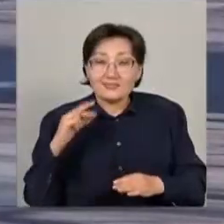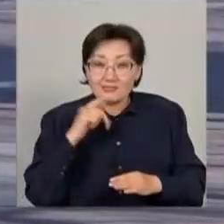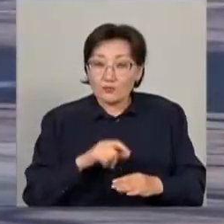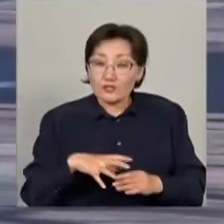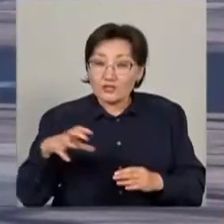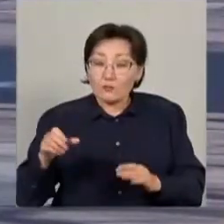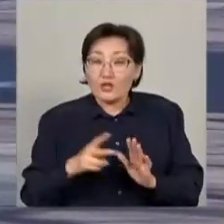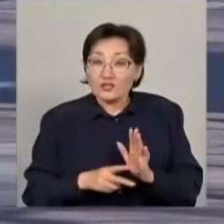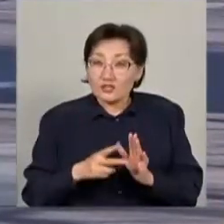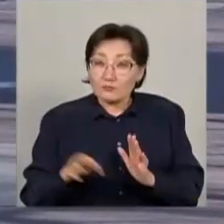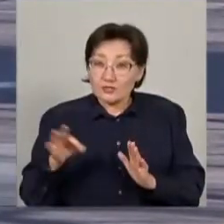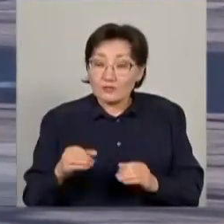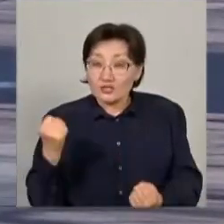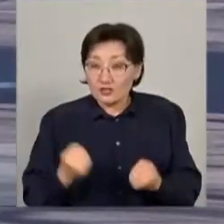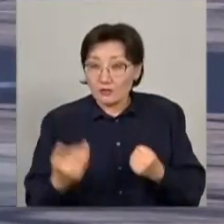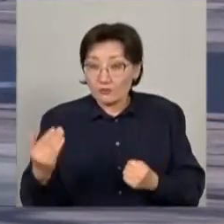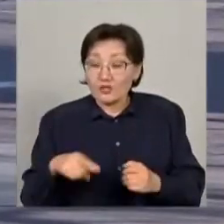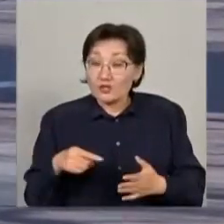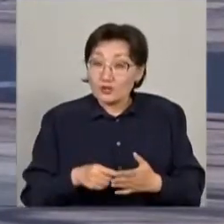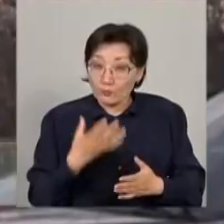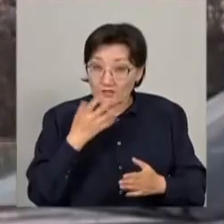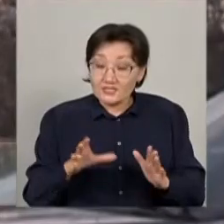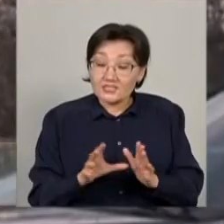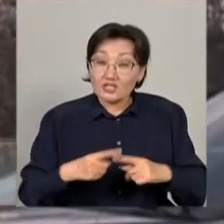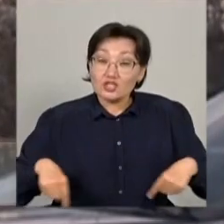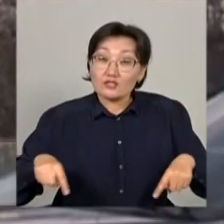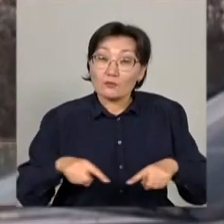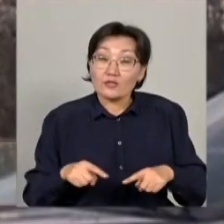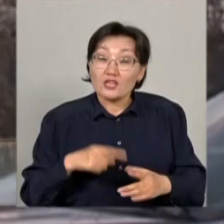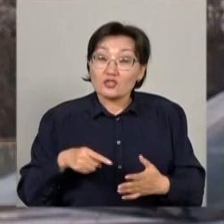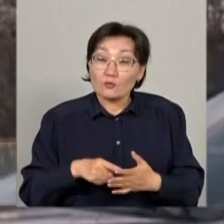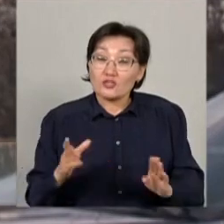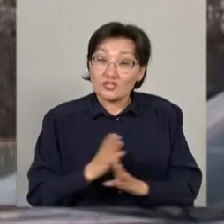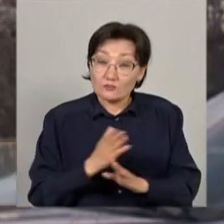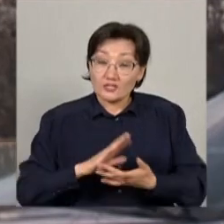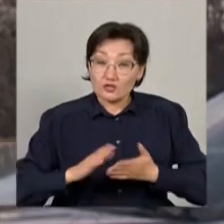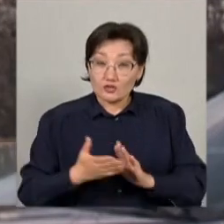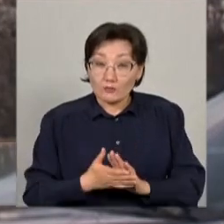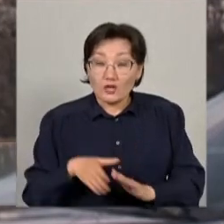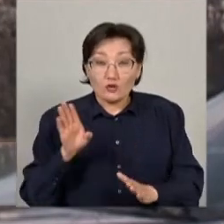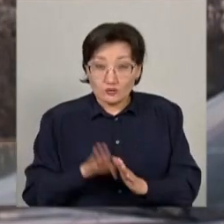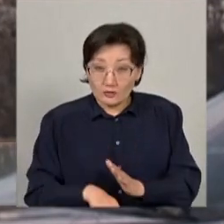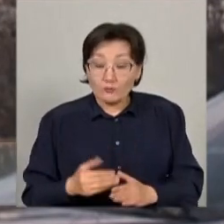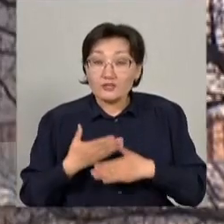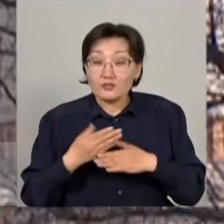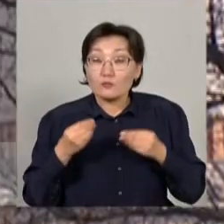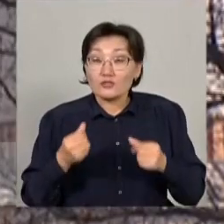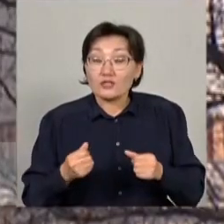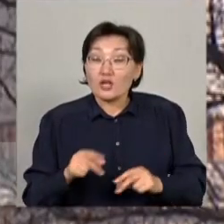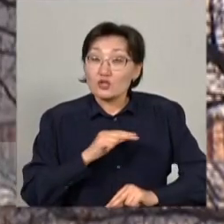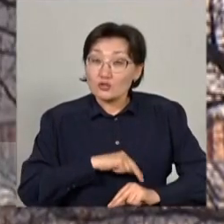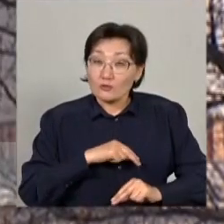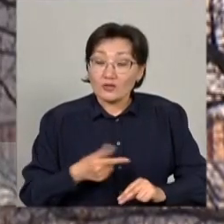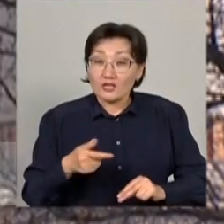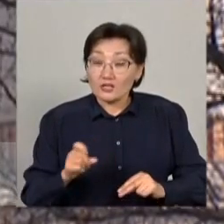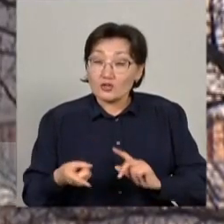70%-ы көліктердің үлесінде. Сондай-ақ қаладағы жылу электр станцияларда шаһардың экологиялық ахуалын нашарлатып тұр. Мамандар олардың жұмысын